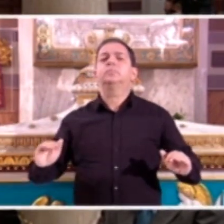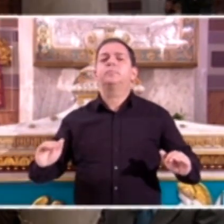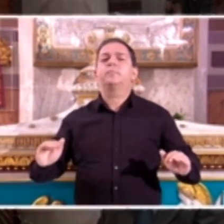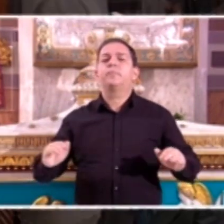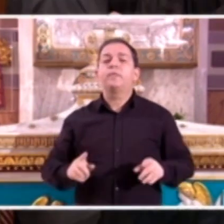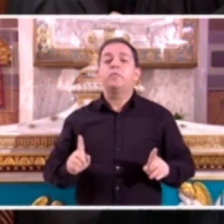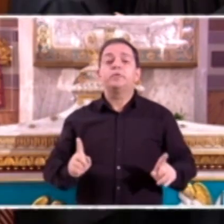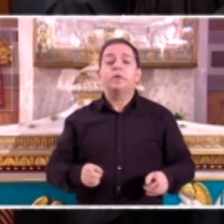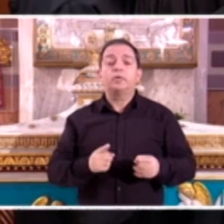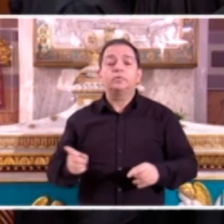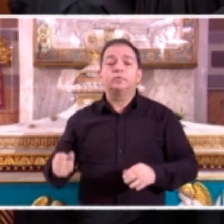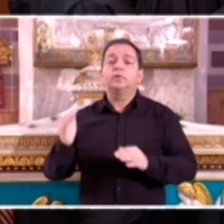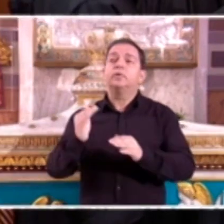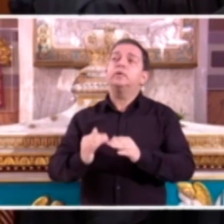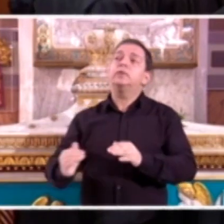δεϊθόμεν.